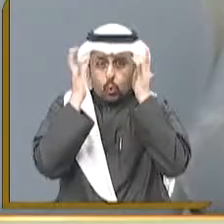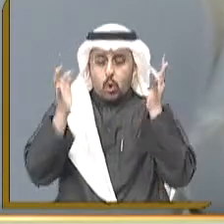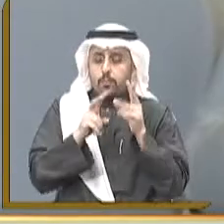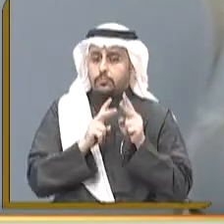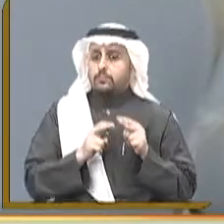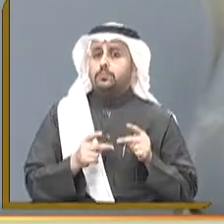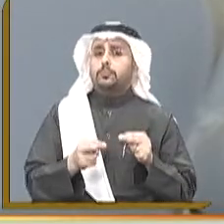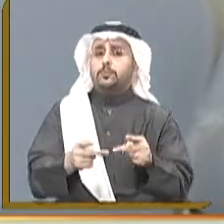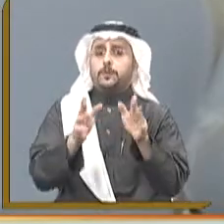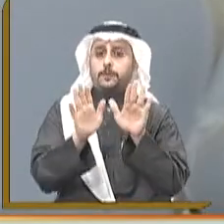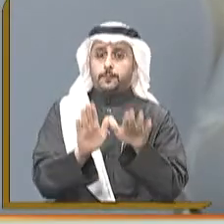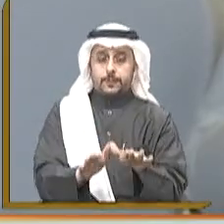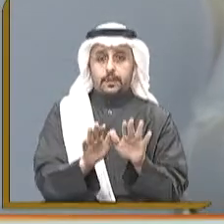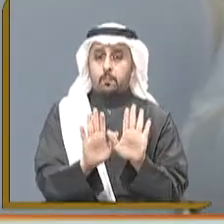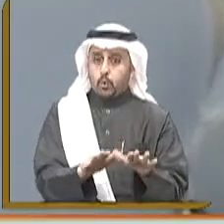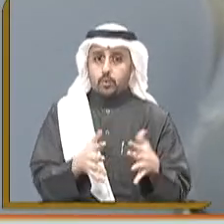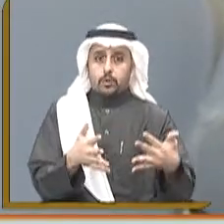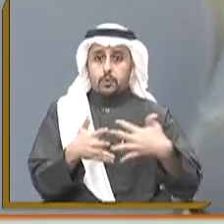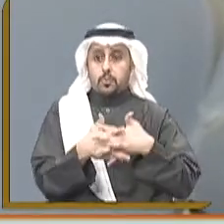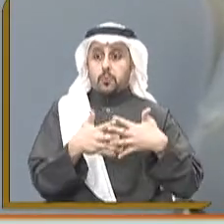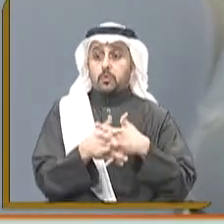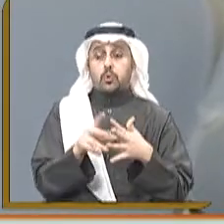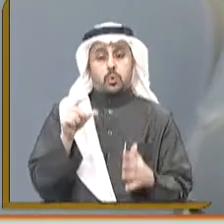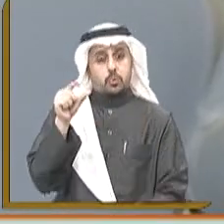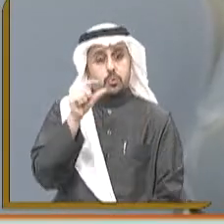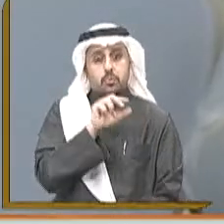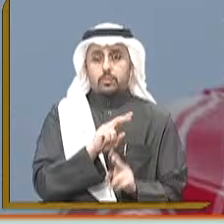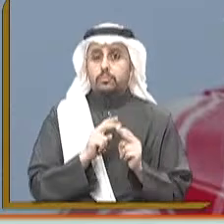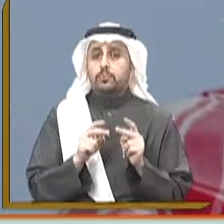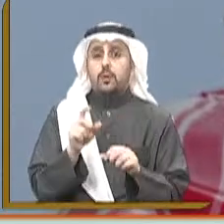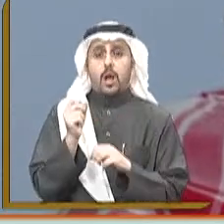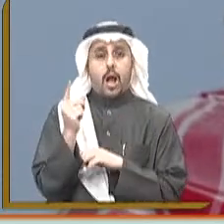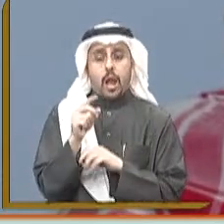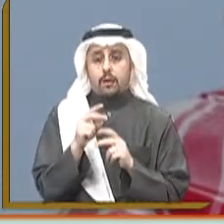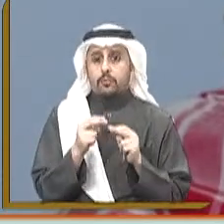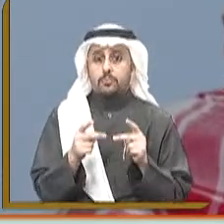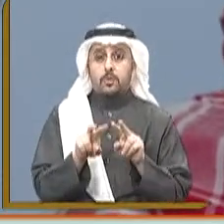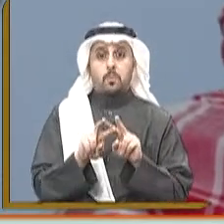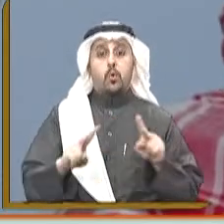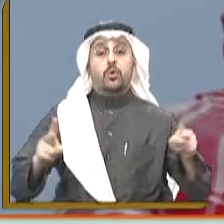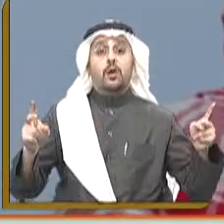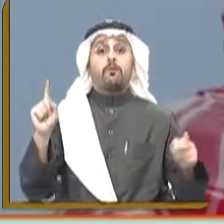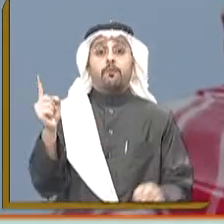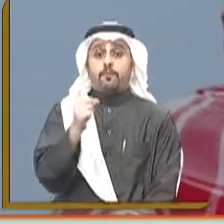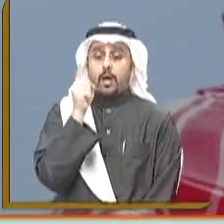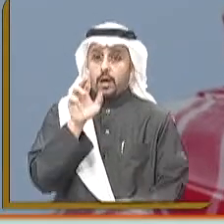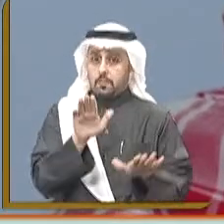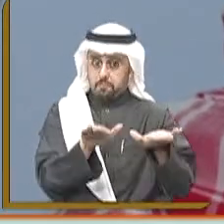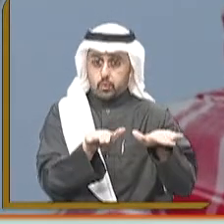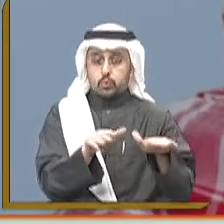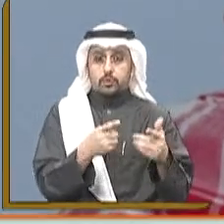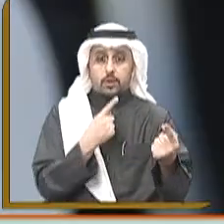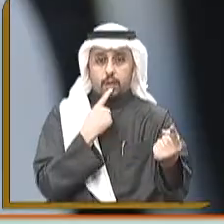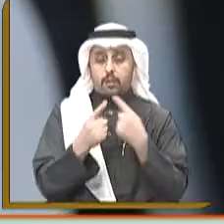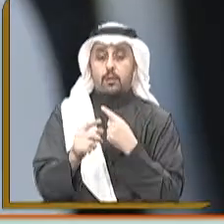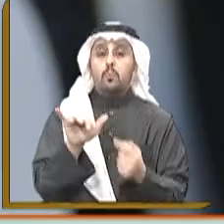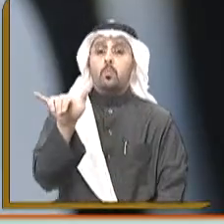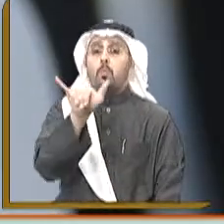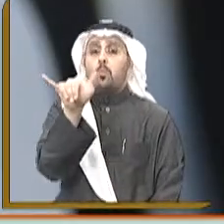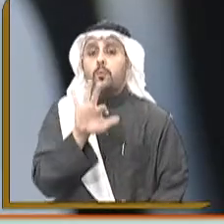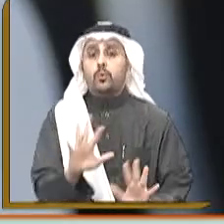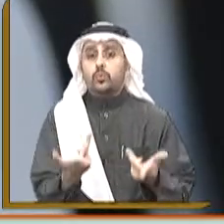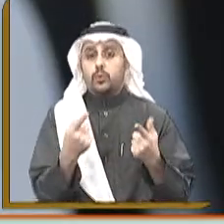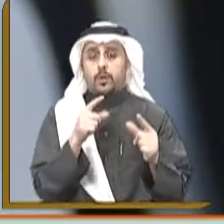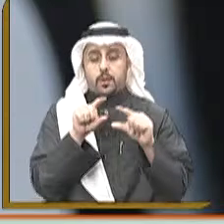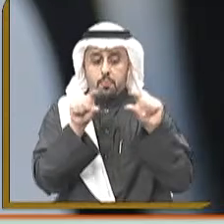القرار والمفكرين والاقتصاديين والأكاديميين والإعلاميين من مختلف أنحاء العالم، ناقش أبرز التحديات